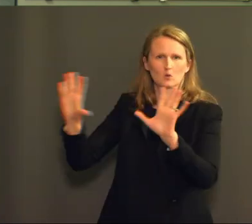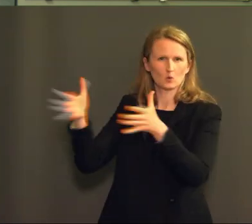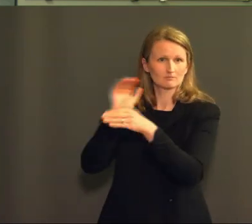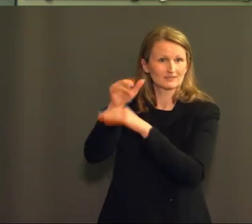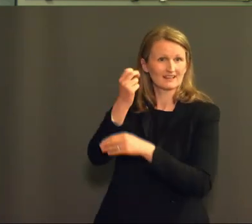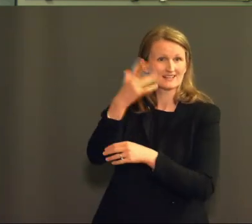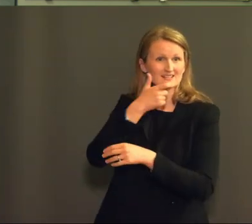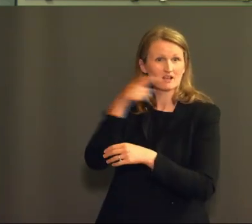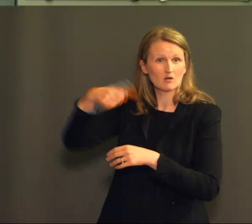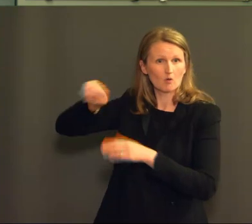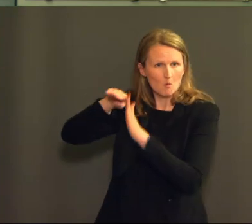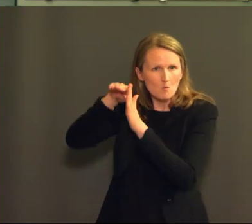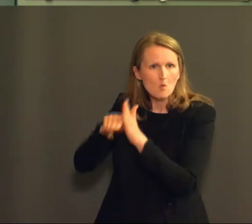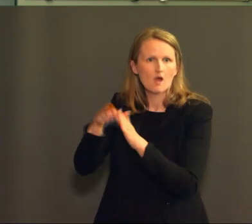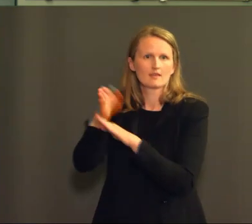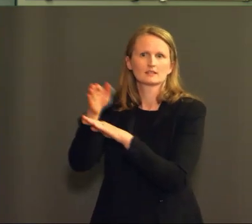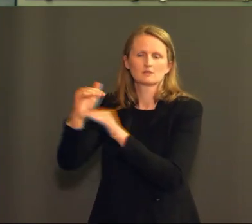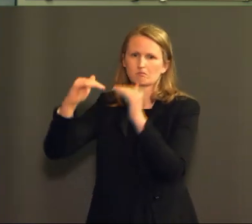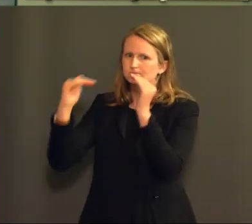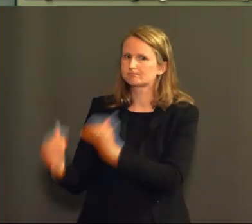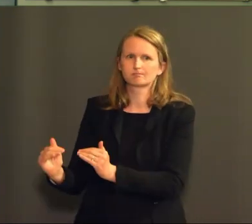encore de légères augmentations.